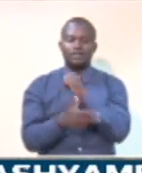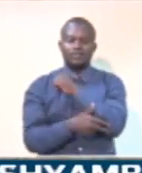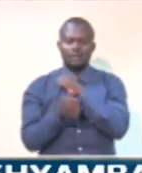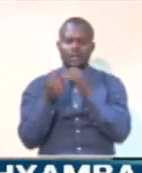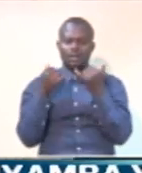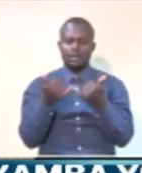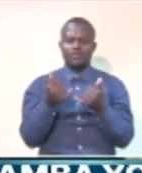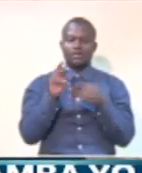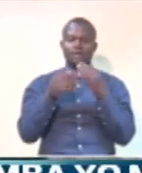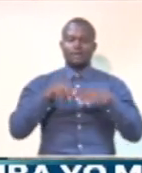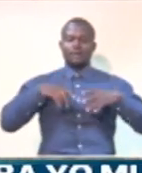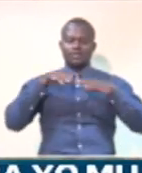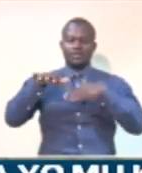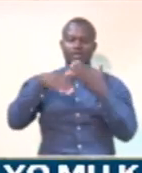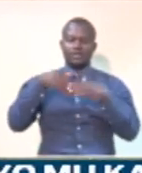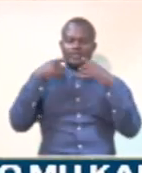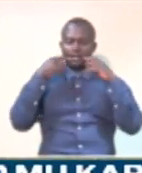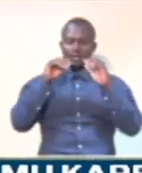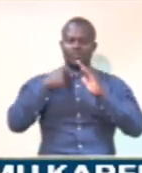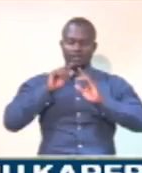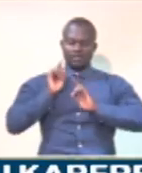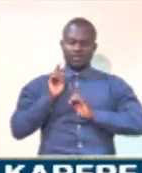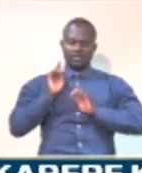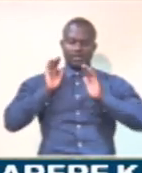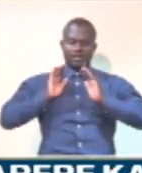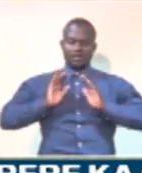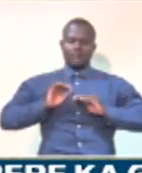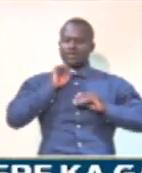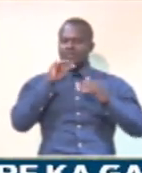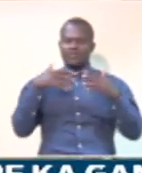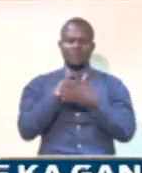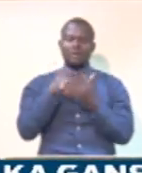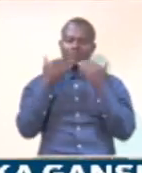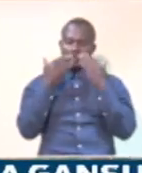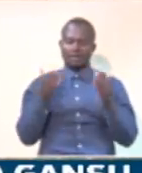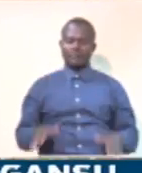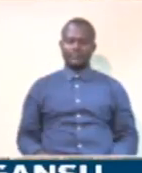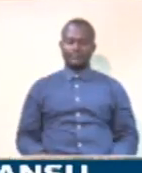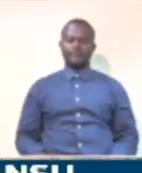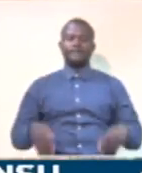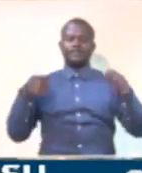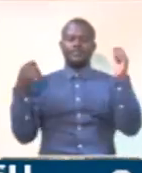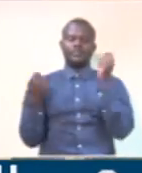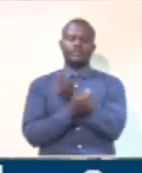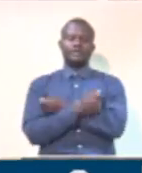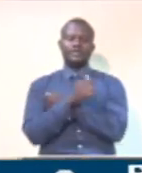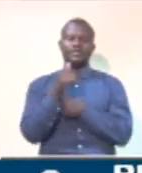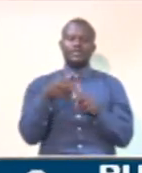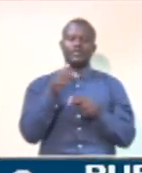ubu abatuye muri aka gace bavuga ko bafite umutekano ndetse ntawe ukigenda yikandagira. Dobandi yarahindutse yitwa